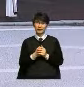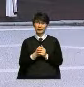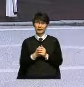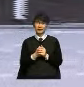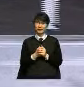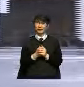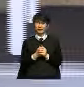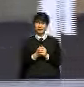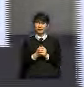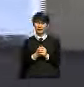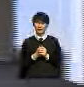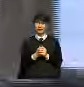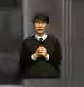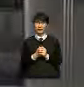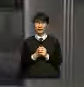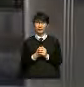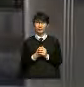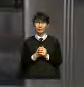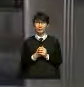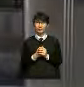드라이브 솔 동지 캡을 티비 유수 아닙니다